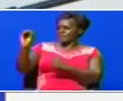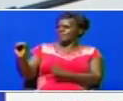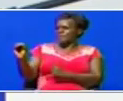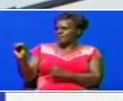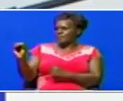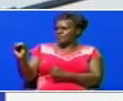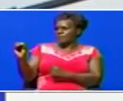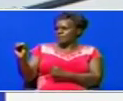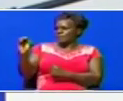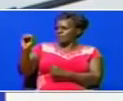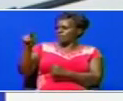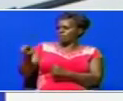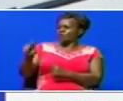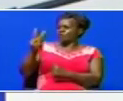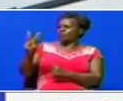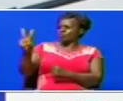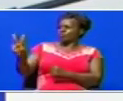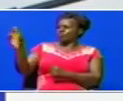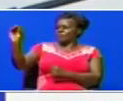1,180, that represents 0.22%.